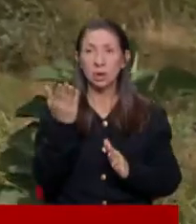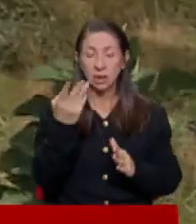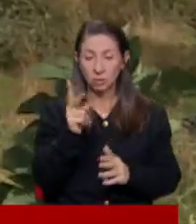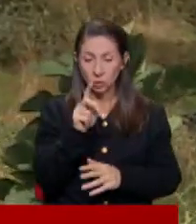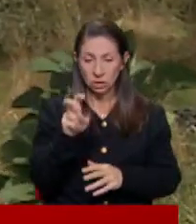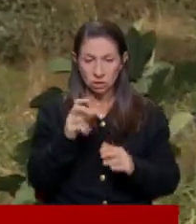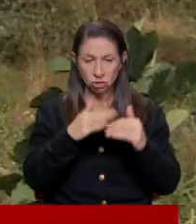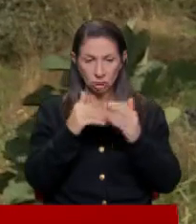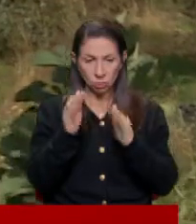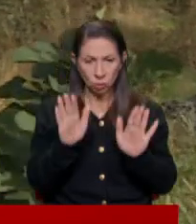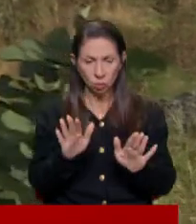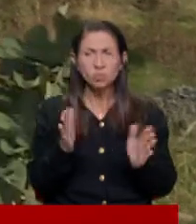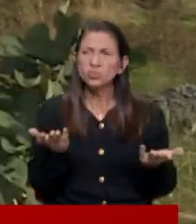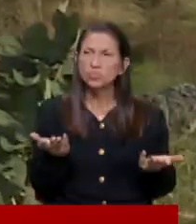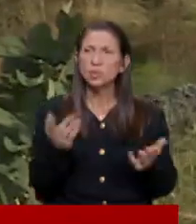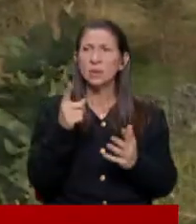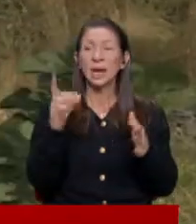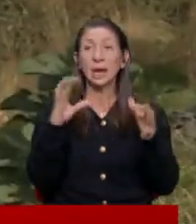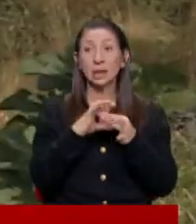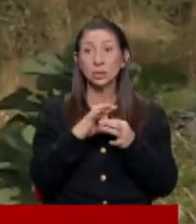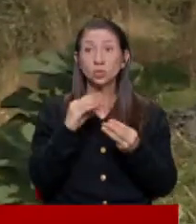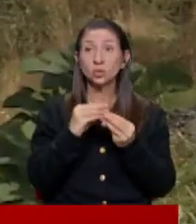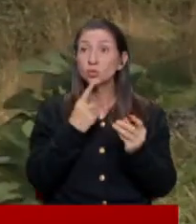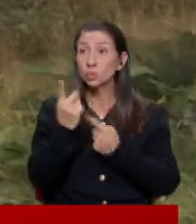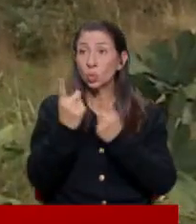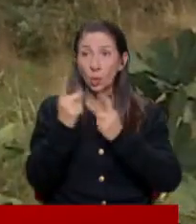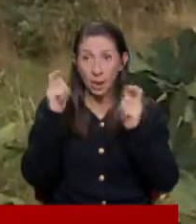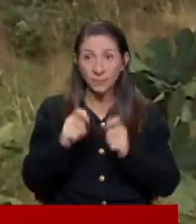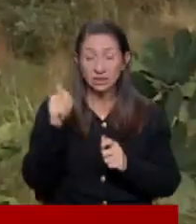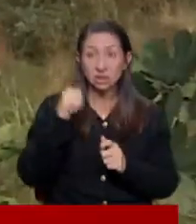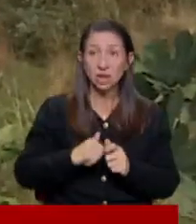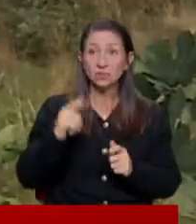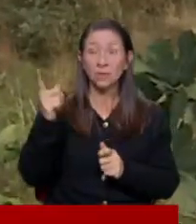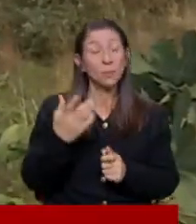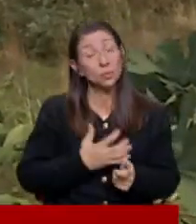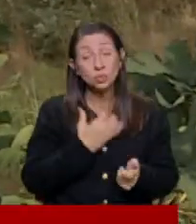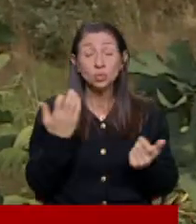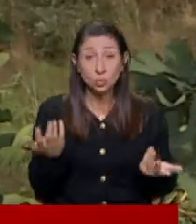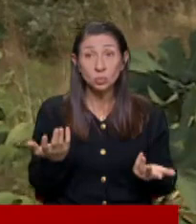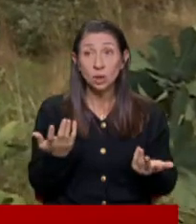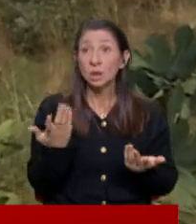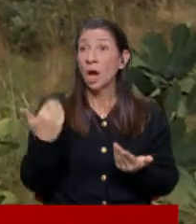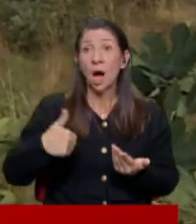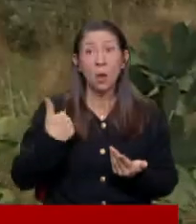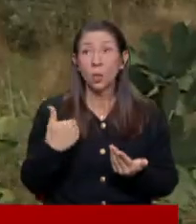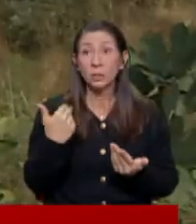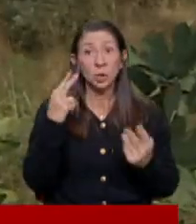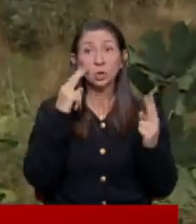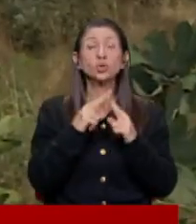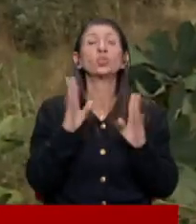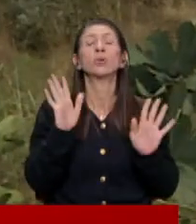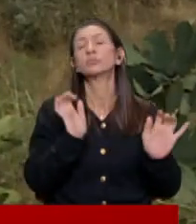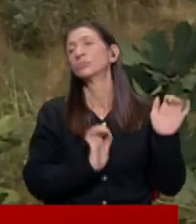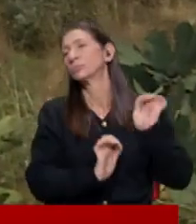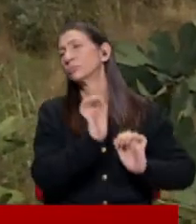2018'de inşaat durunca biz de bununla ilgili suç duyuruları yaptık. Savcılarda maalesef ki ne avukatlarımızla